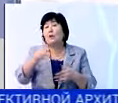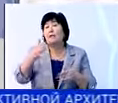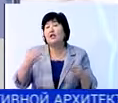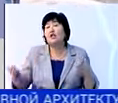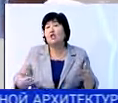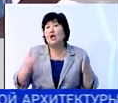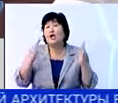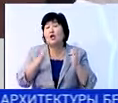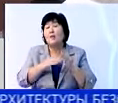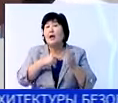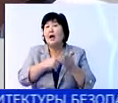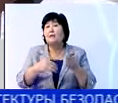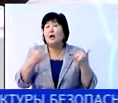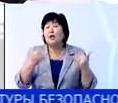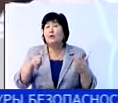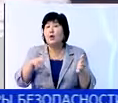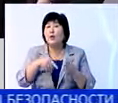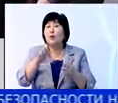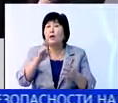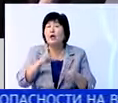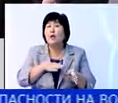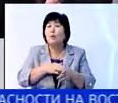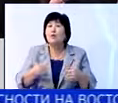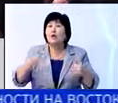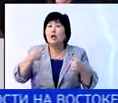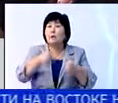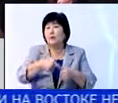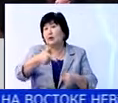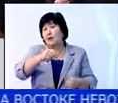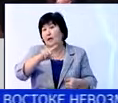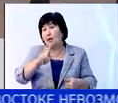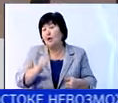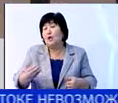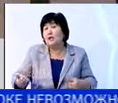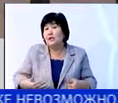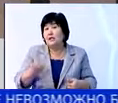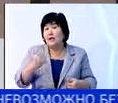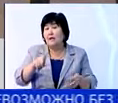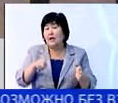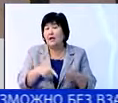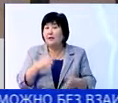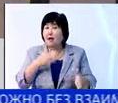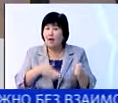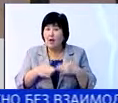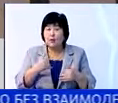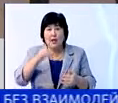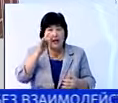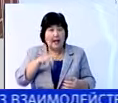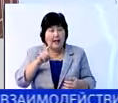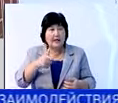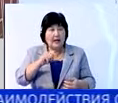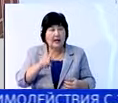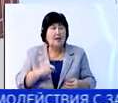жилые дома. Отметим, на сегодня город Байконыр полностью подключен к голубому топливу. Жители звездного городка не нарадуются. Казахстанский